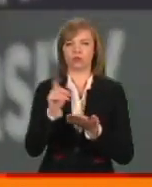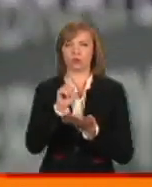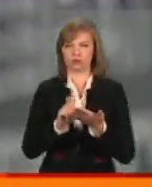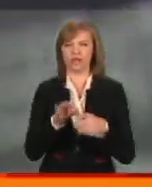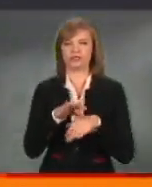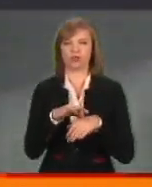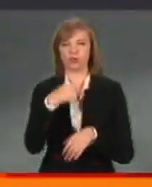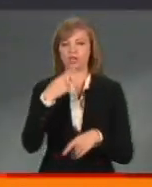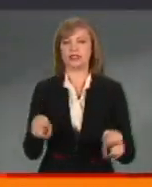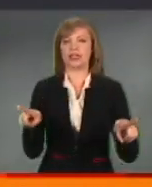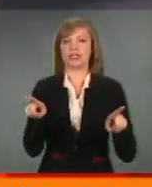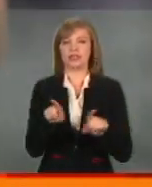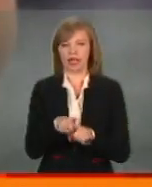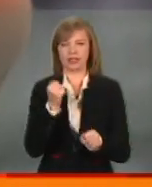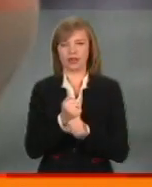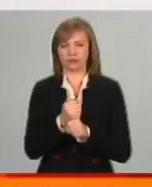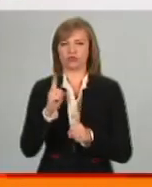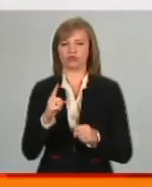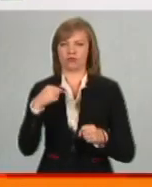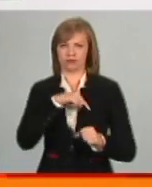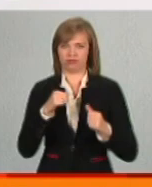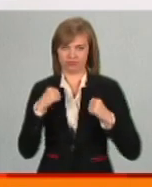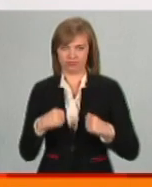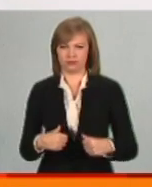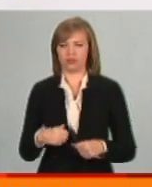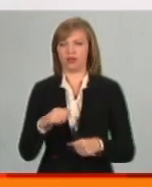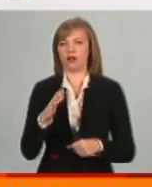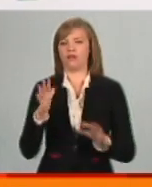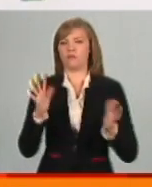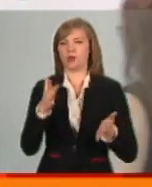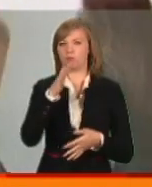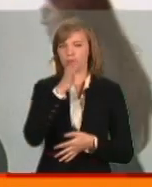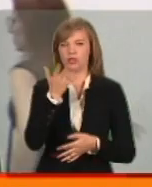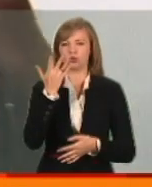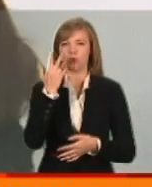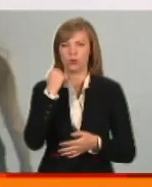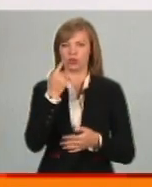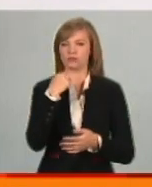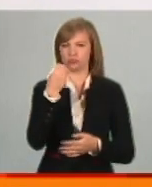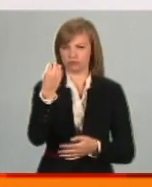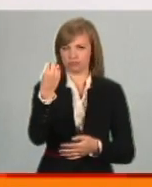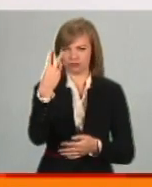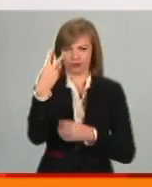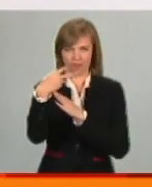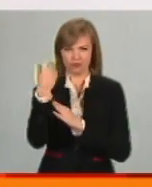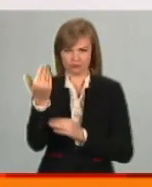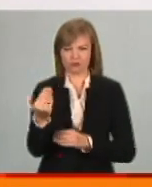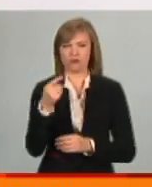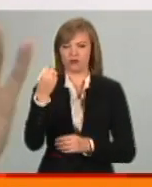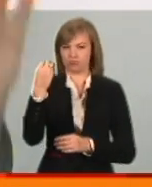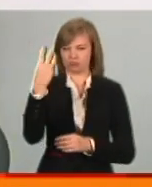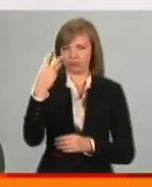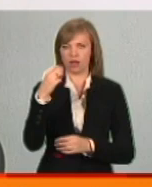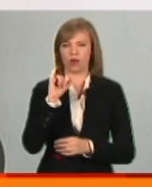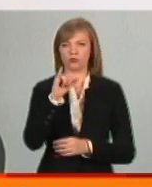ведучі. Кажуть, таке виробляють, аби вгамувати хвилювання. В певний момент, коли вмикається ось цей червоний ліхтарик, і так він світиться,